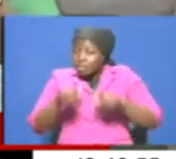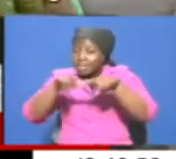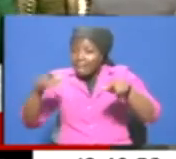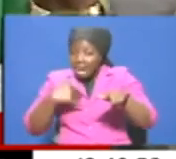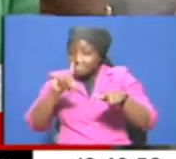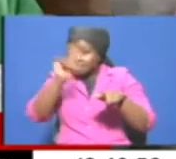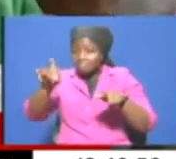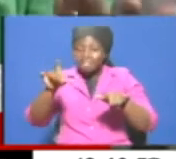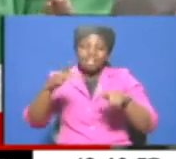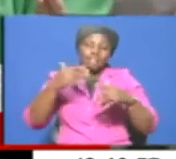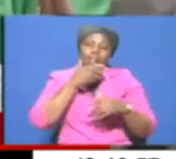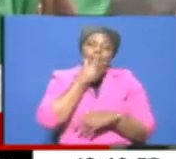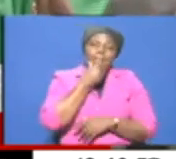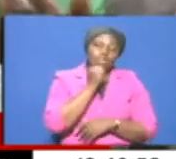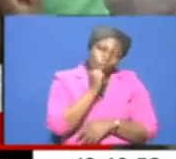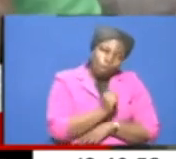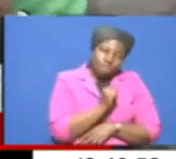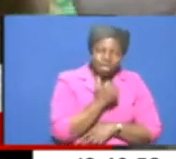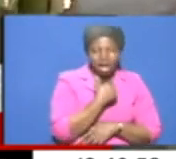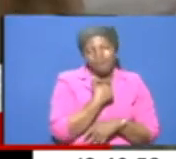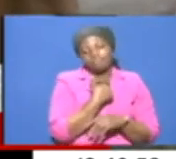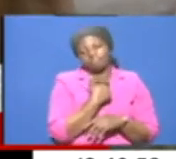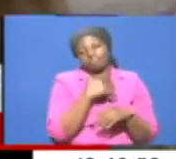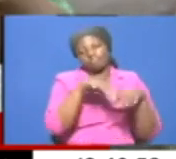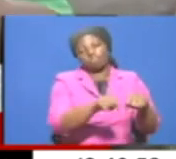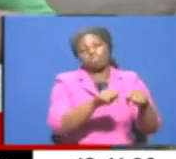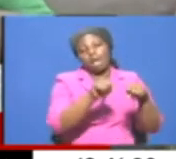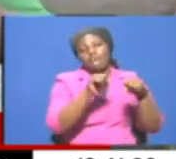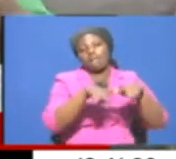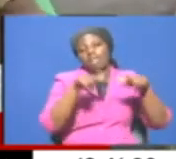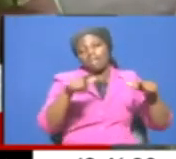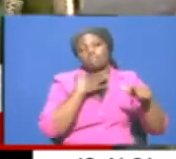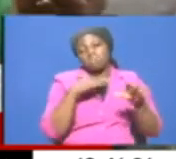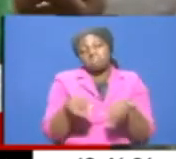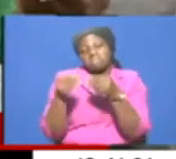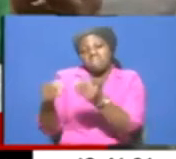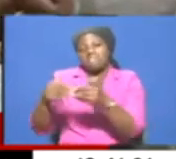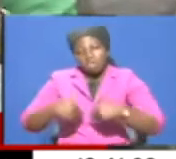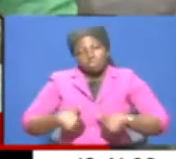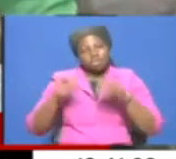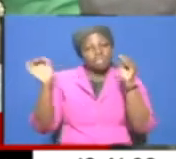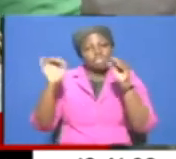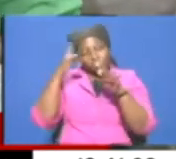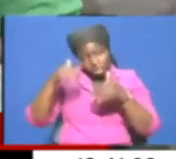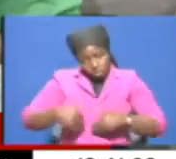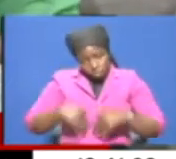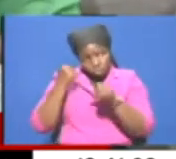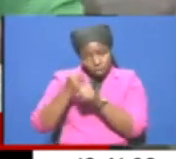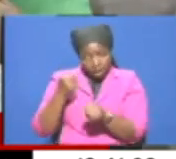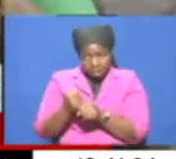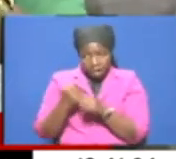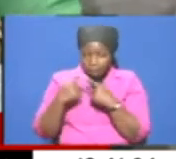Wazee wamekalia mashamba, hawataki kuashiria. Ndio vijana wafanya nini? Lakini all the